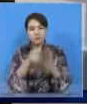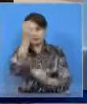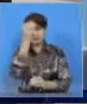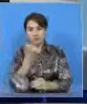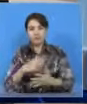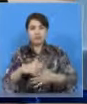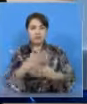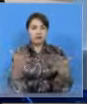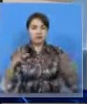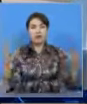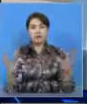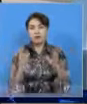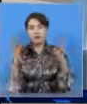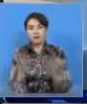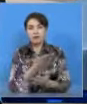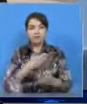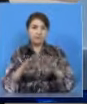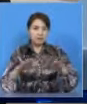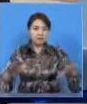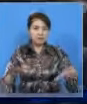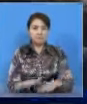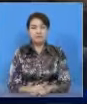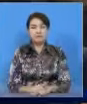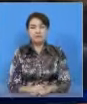вам большое за заботу о наших детях.